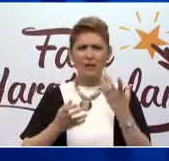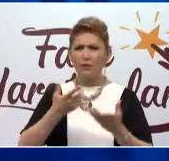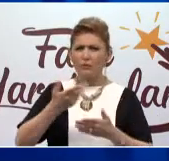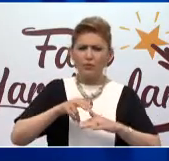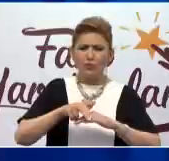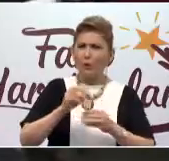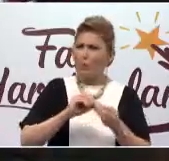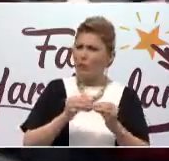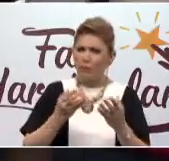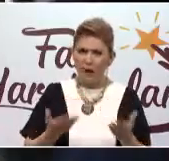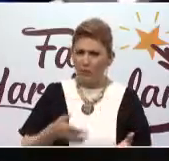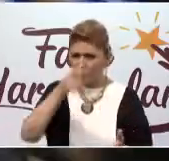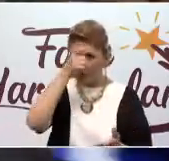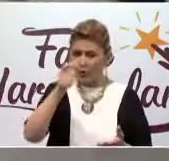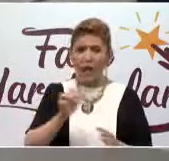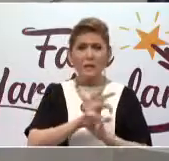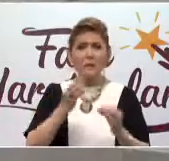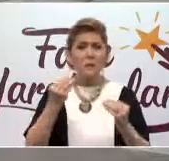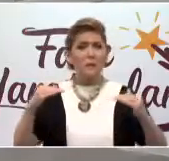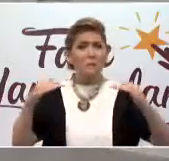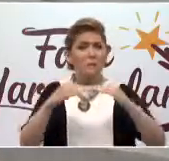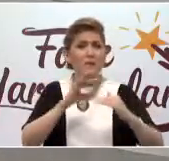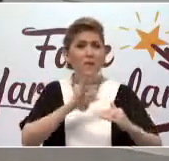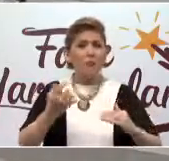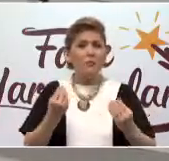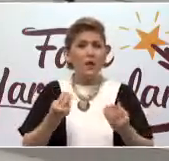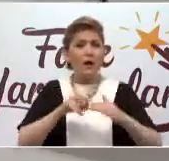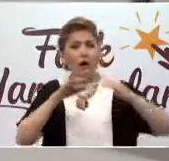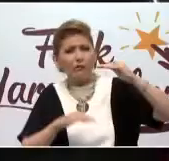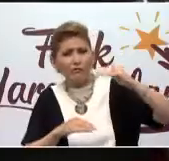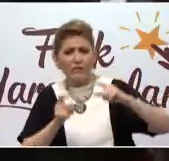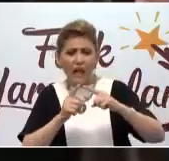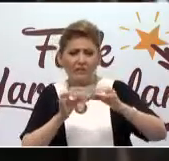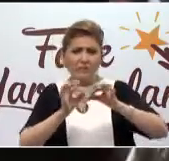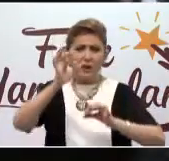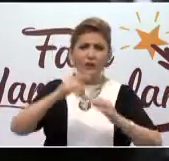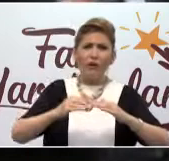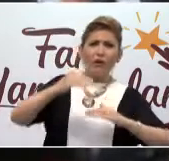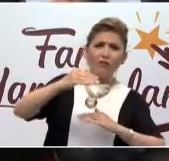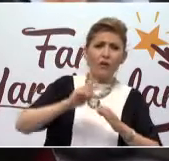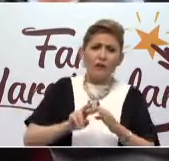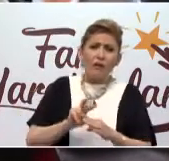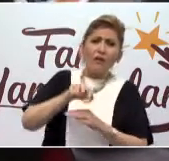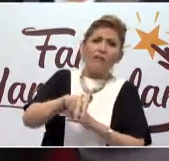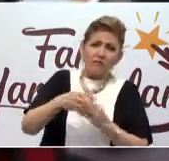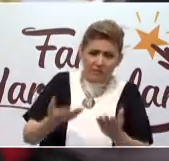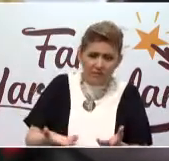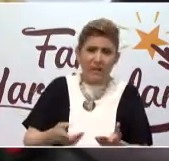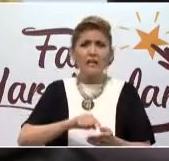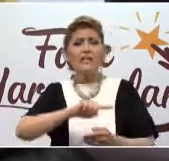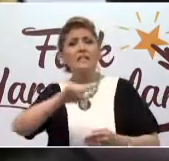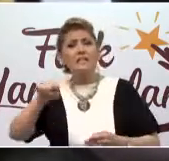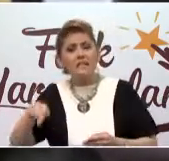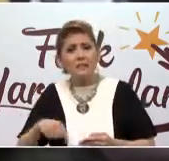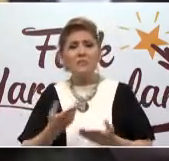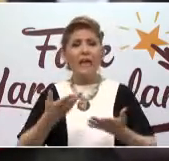yok yürüyebilecekleri. Bir standart yok. Bir kaldırım yüksek, bir kaldırım alçak. Sokakta karşıdan karşıya geçerken zaten kimsenin